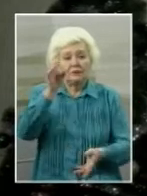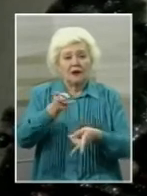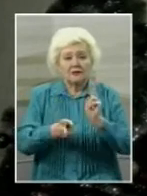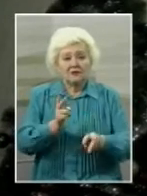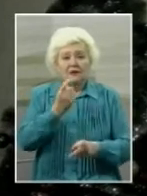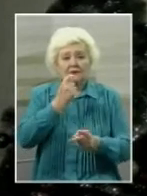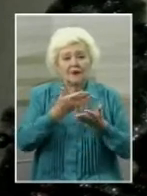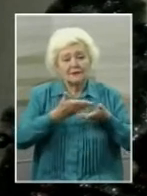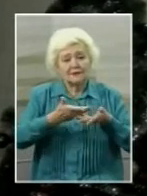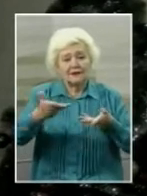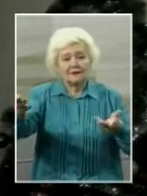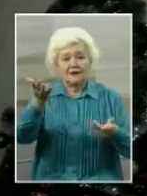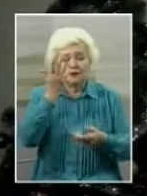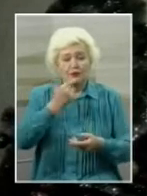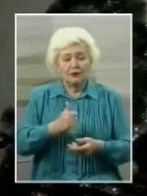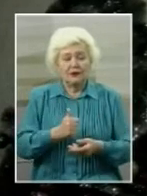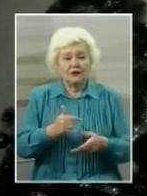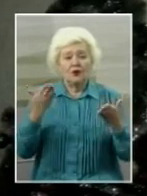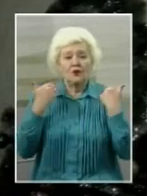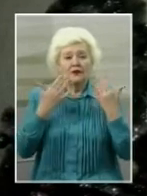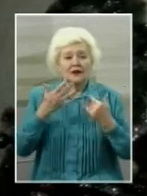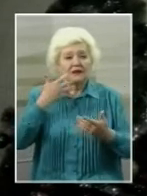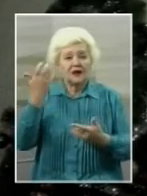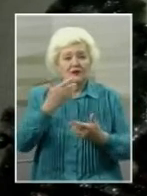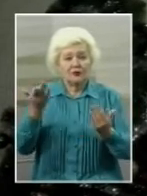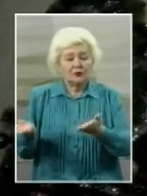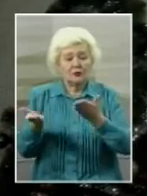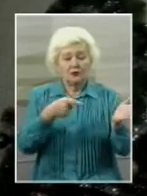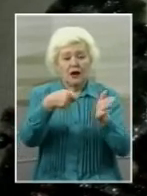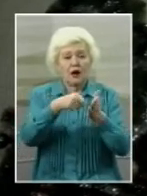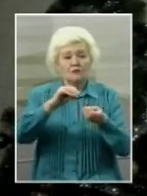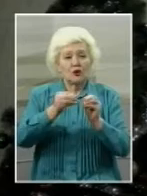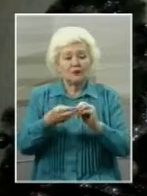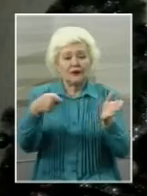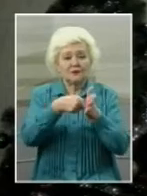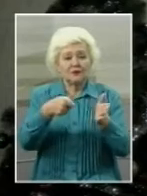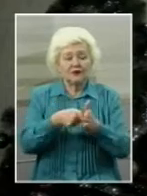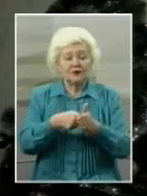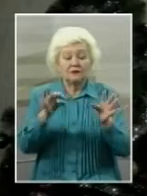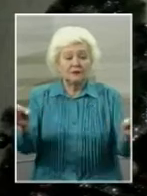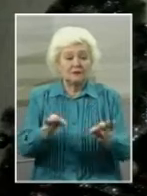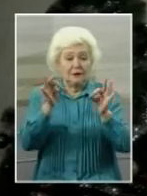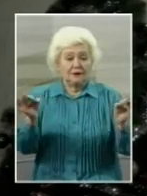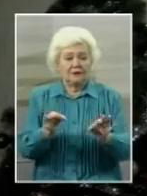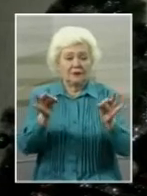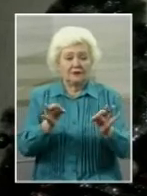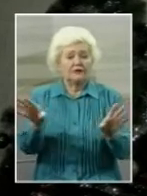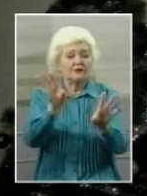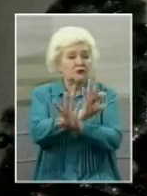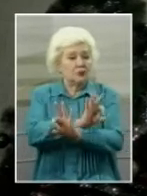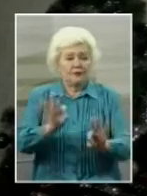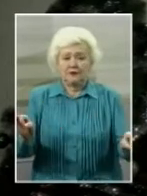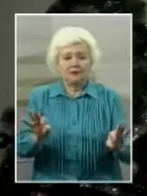яйця різнокольорові. У вихідні фрукти дають. Тобто проблем з харчуванням жодних. Все чудово. Ніяких столових.